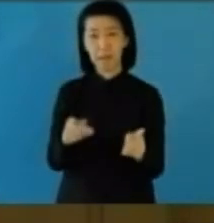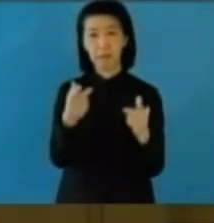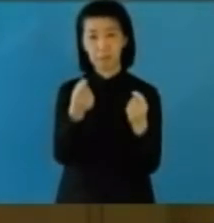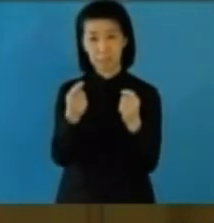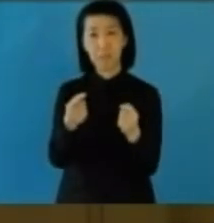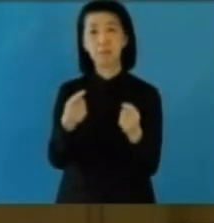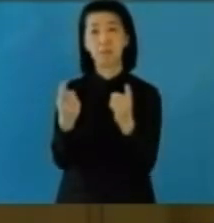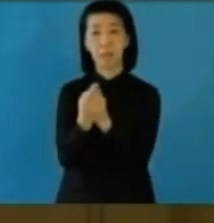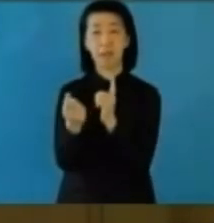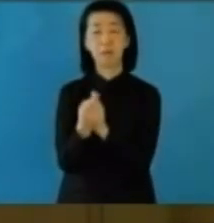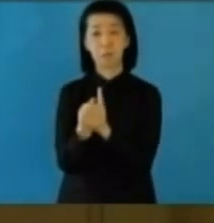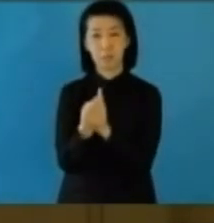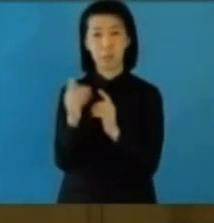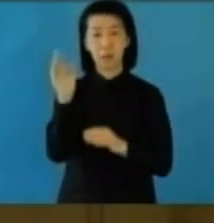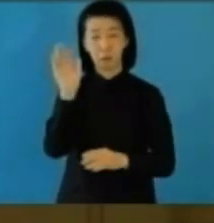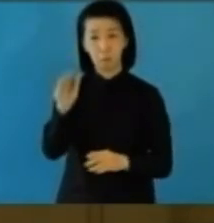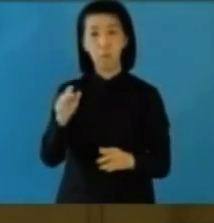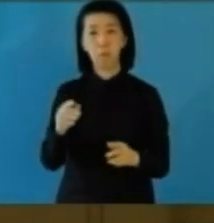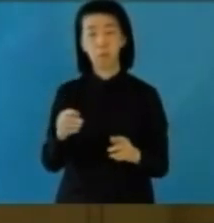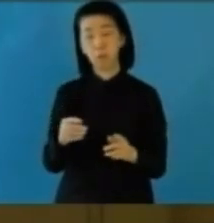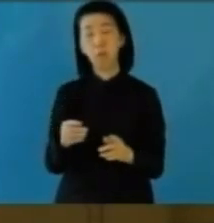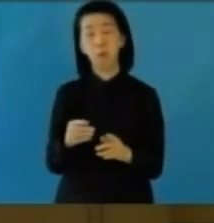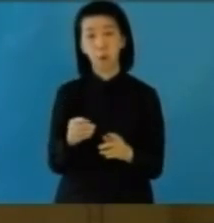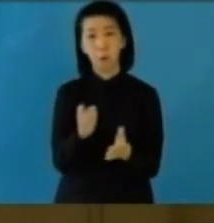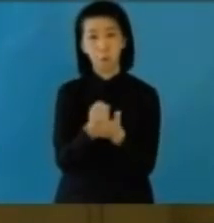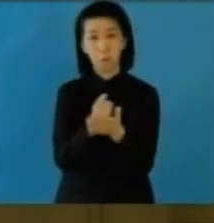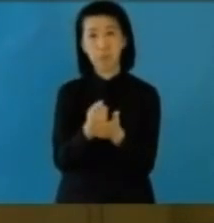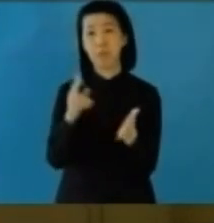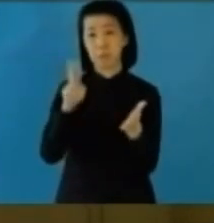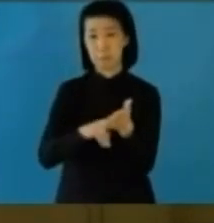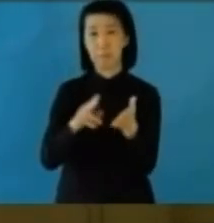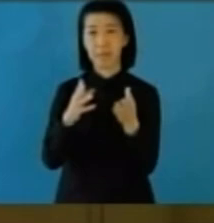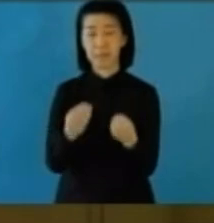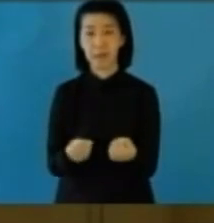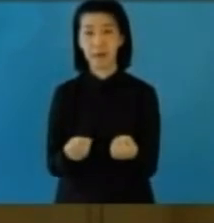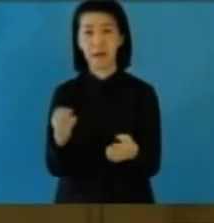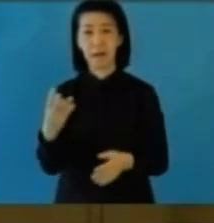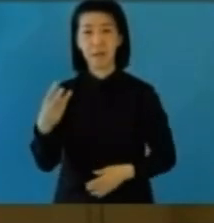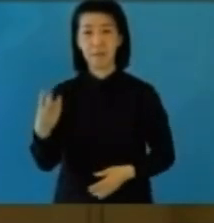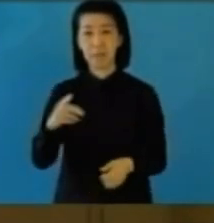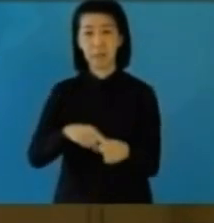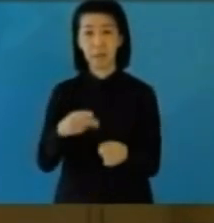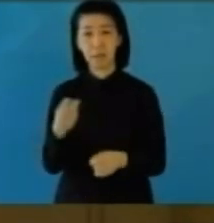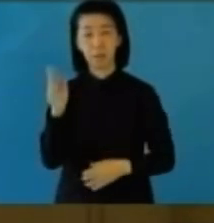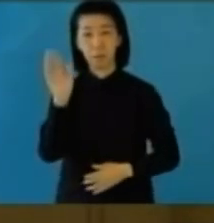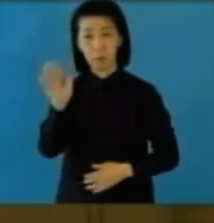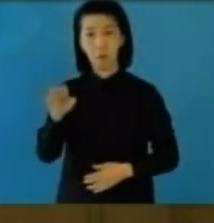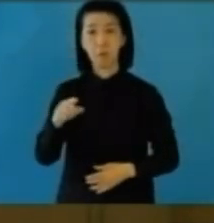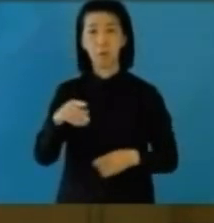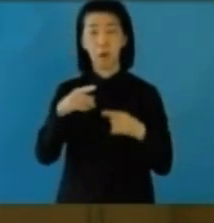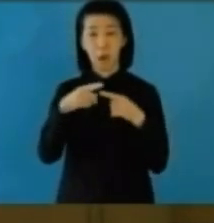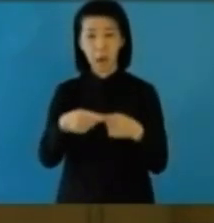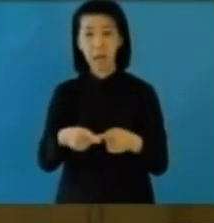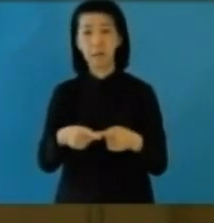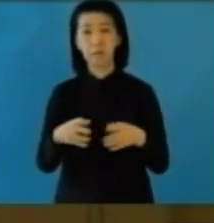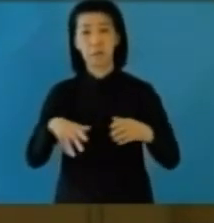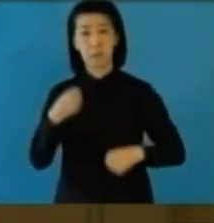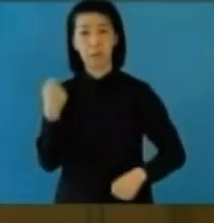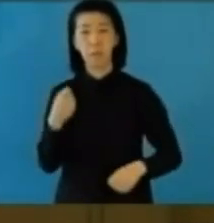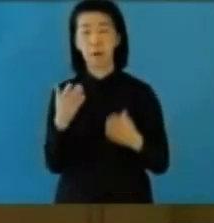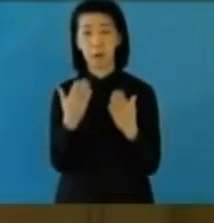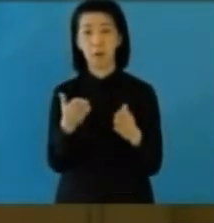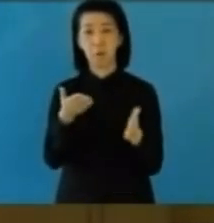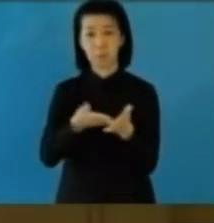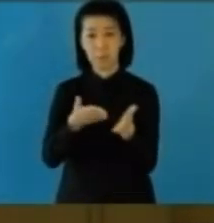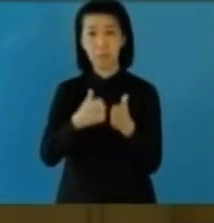やスケジュールについて検討してきました。令和3年度以降の入学生に対しては、学校説明会